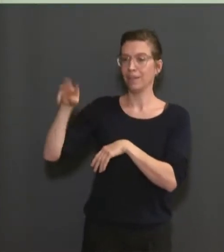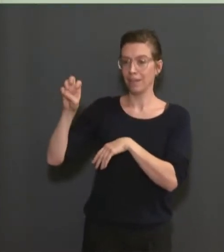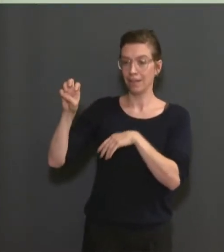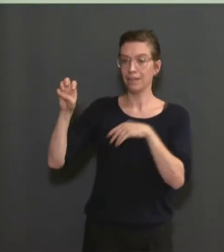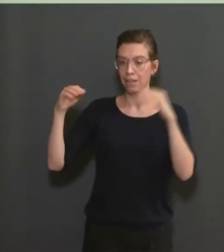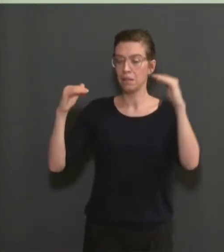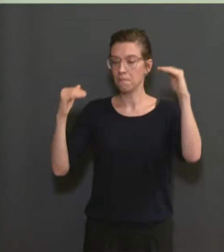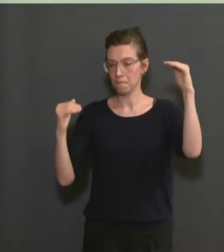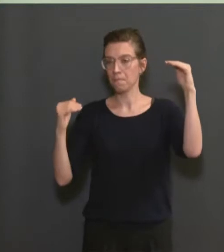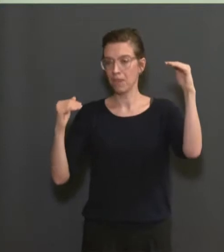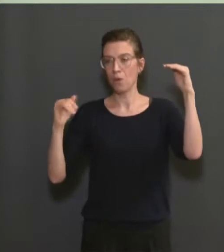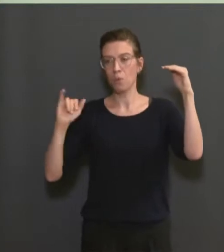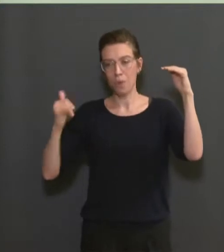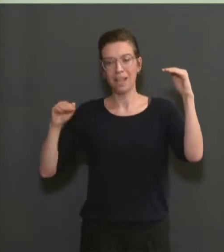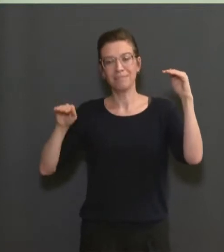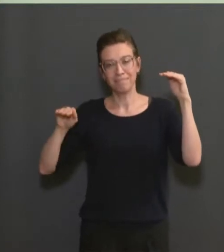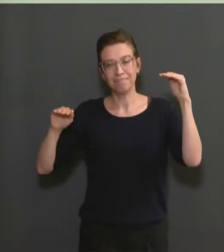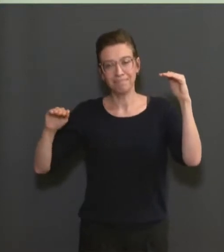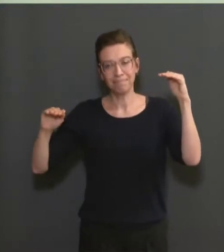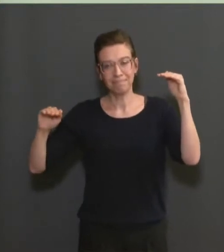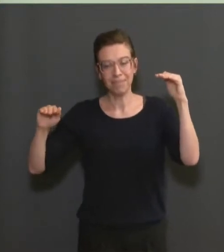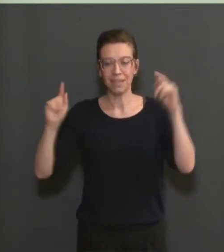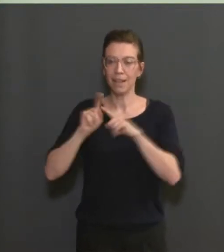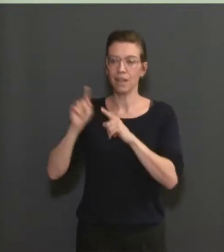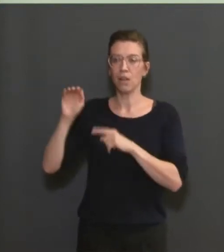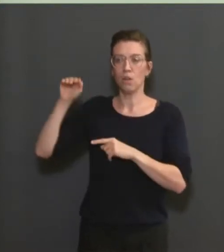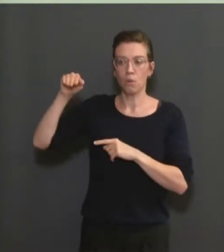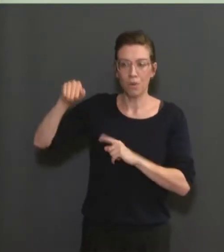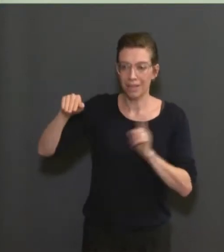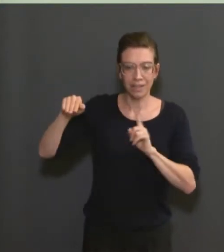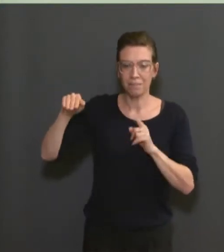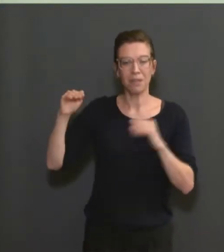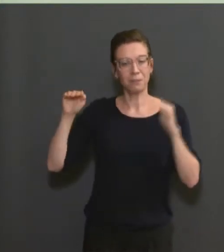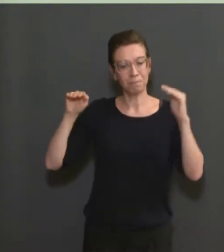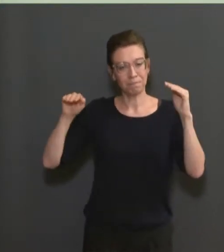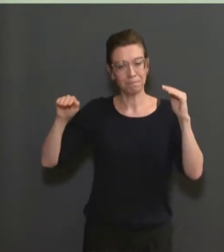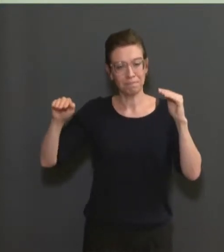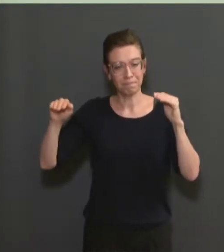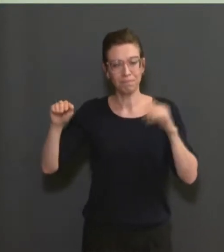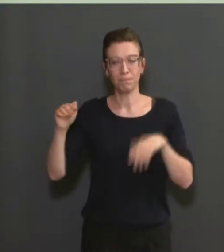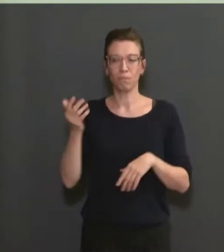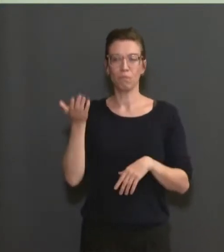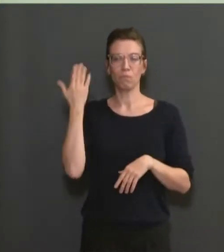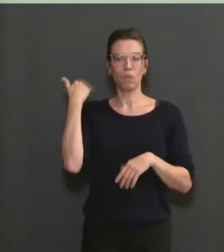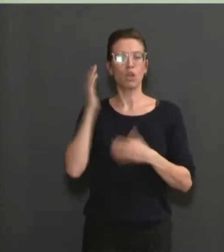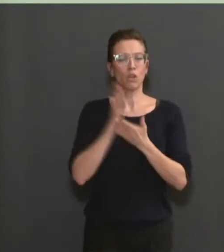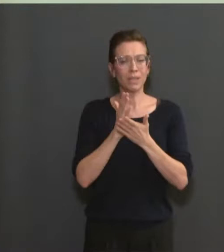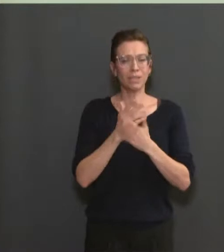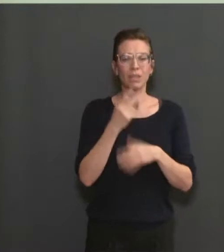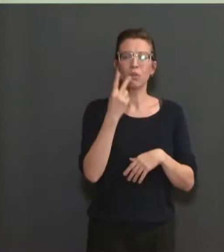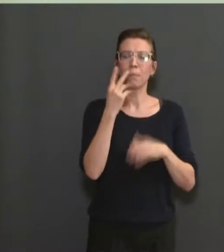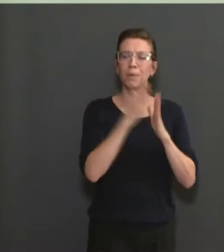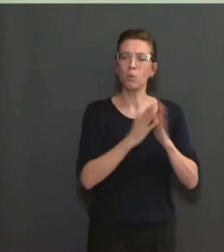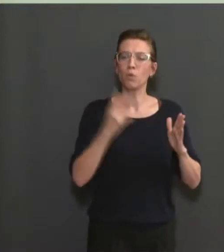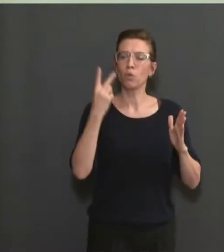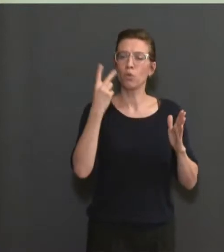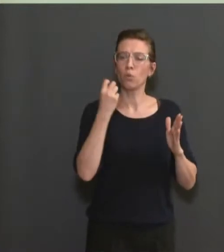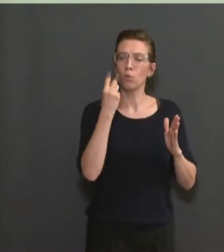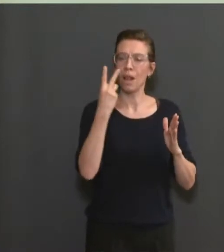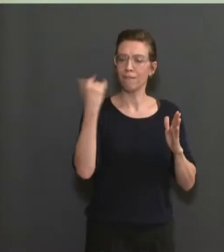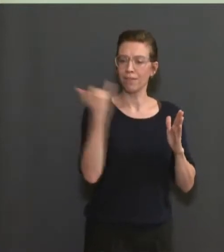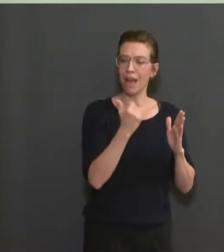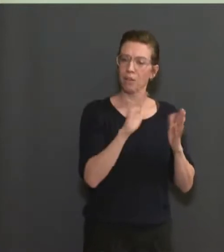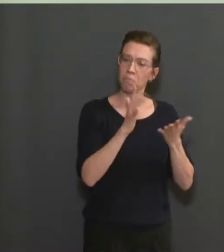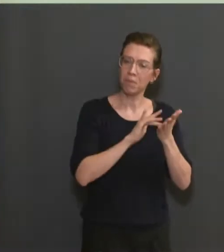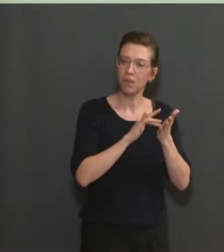dagen schommelde het aantal patiënten tussen de 1400 en de 1500. De laatste paar dagen is er